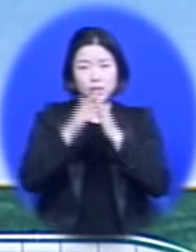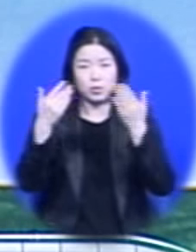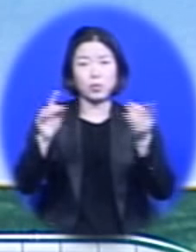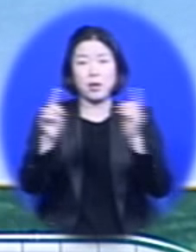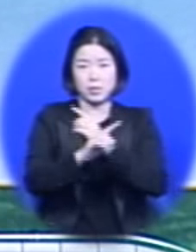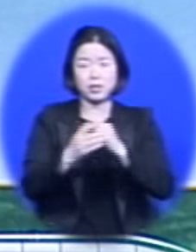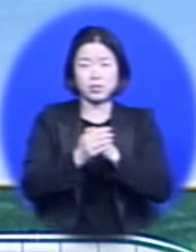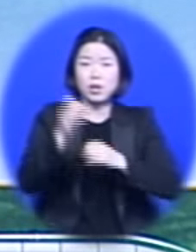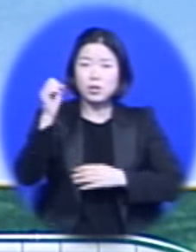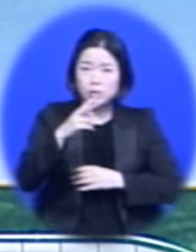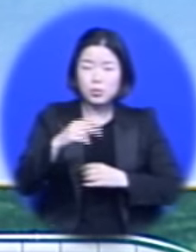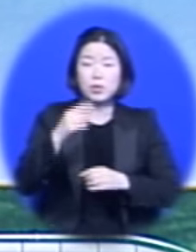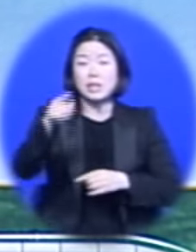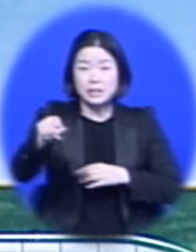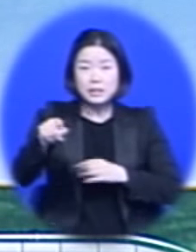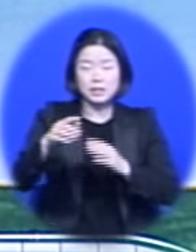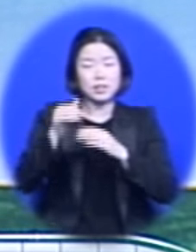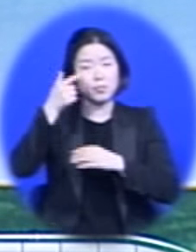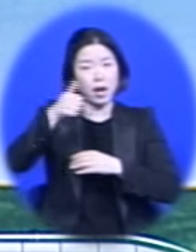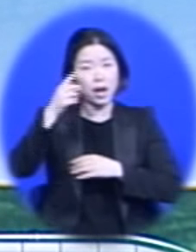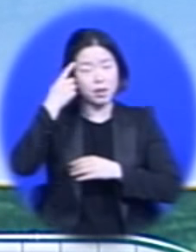그리고 그가 병원에 있는 동안에